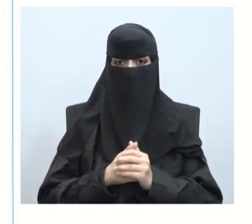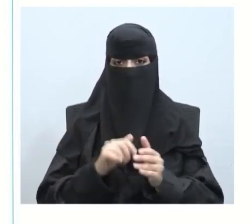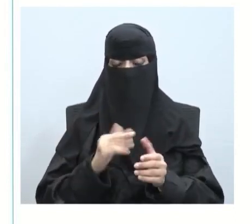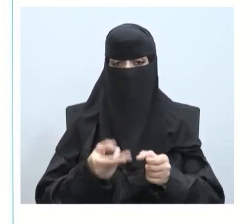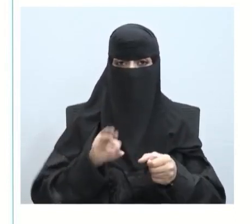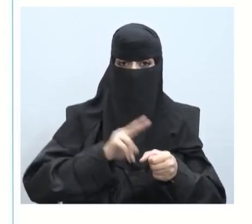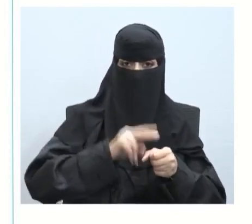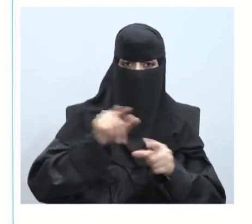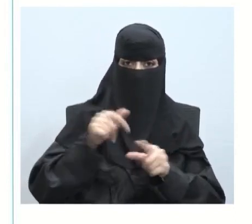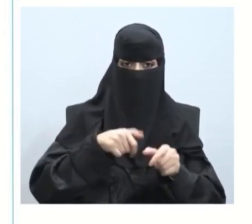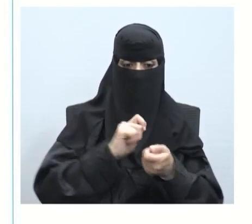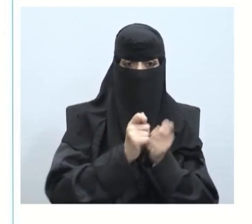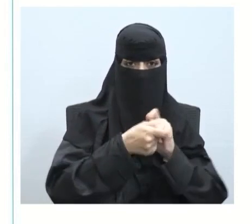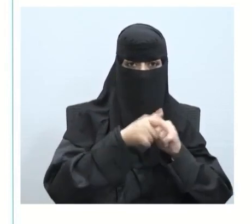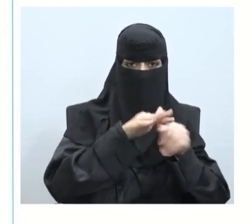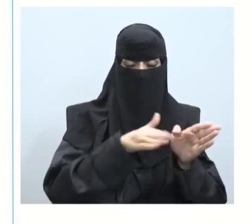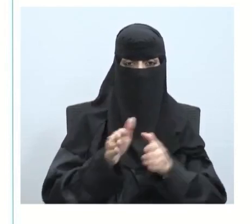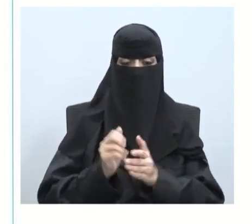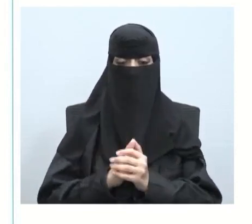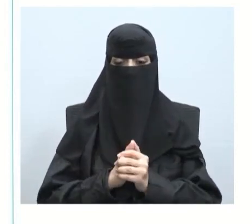إعادة تعيين المتغيرات.